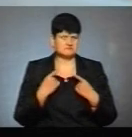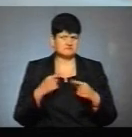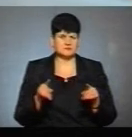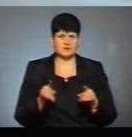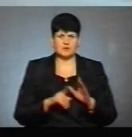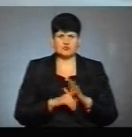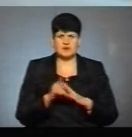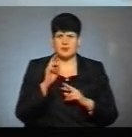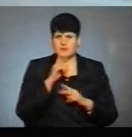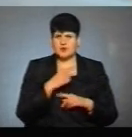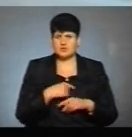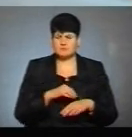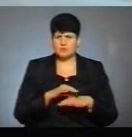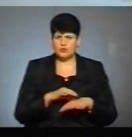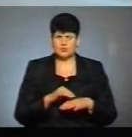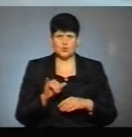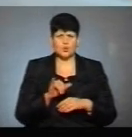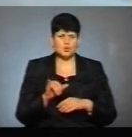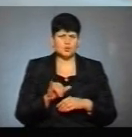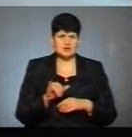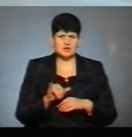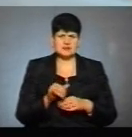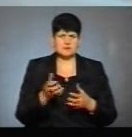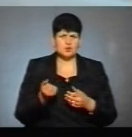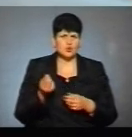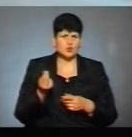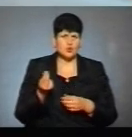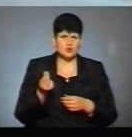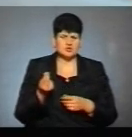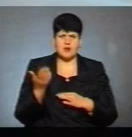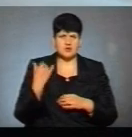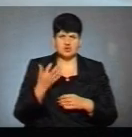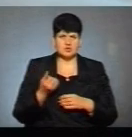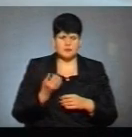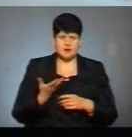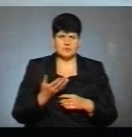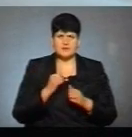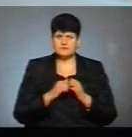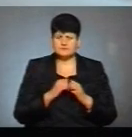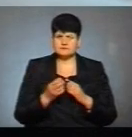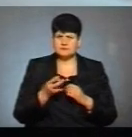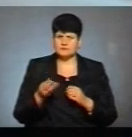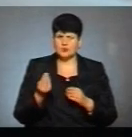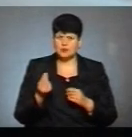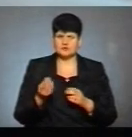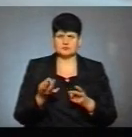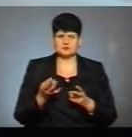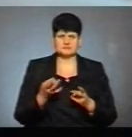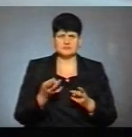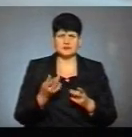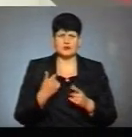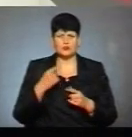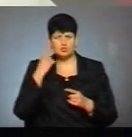якось неправильно себе вести, кудись вони беруть гроші, куди вони раніше не брали, їм почастішало, якась в них параноя, хтось